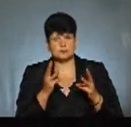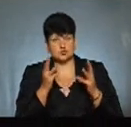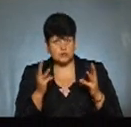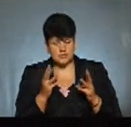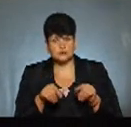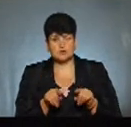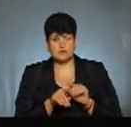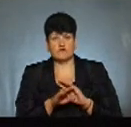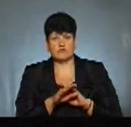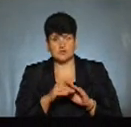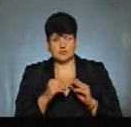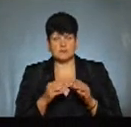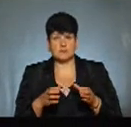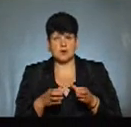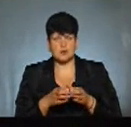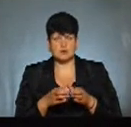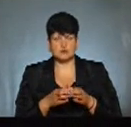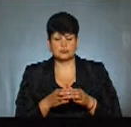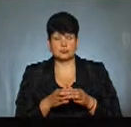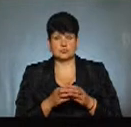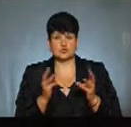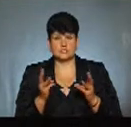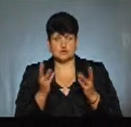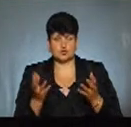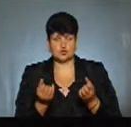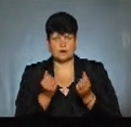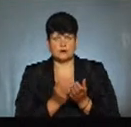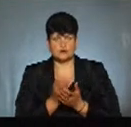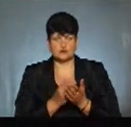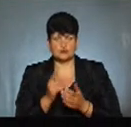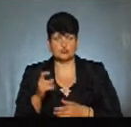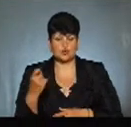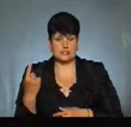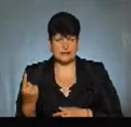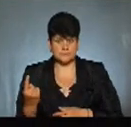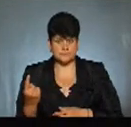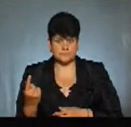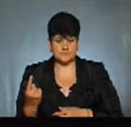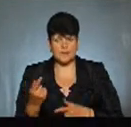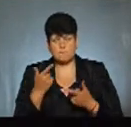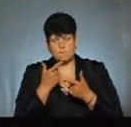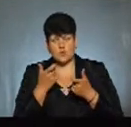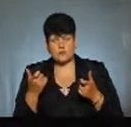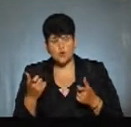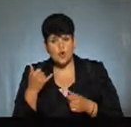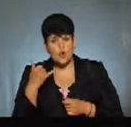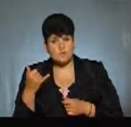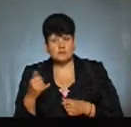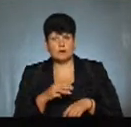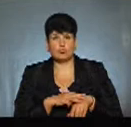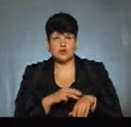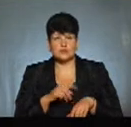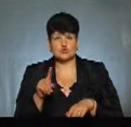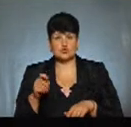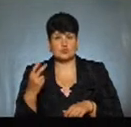звичайно, викликати бригаду Державної пожежно-рятувальної служби за номером 101. Повідомити поліцію за номером